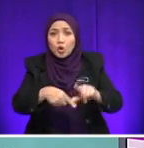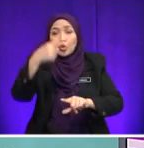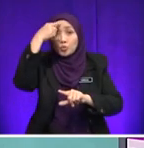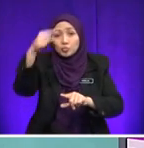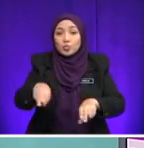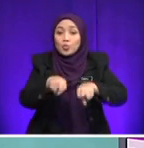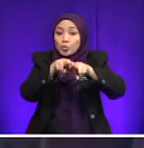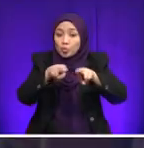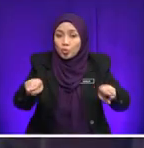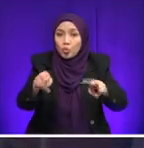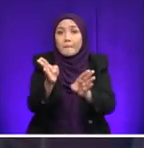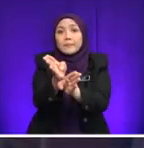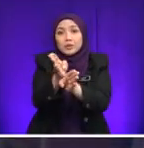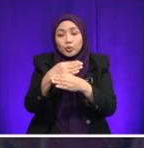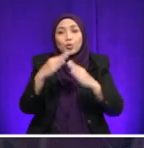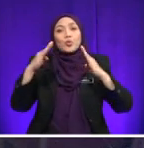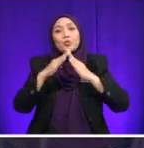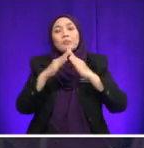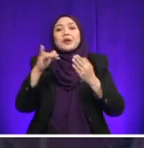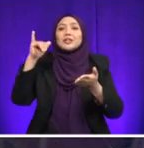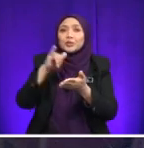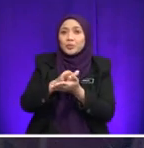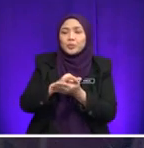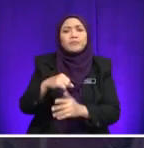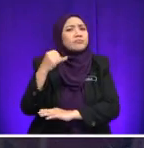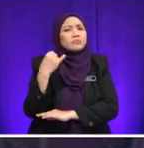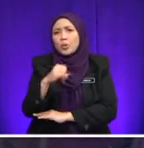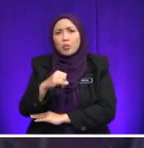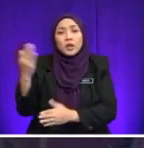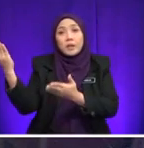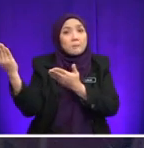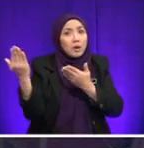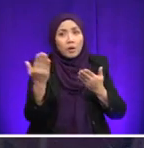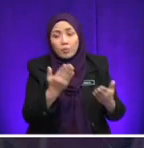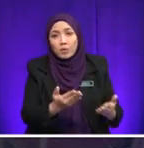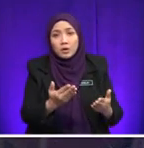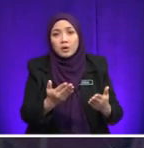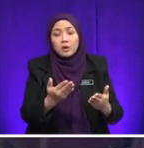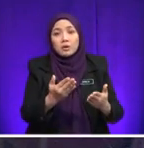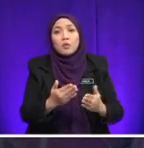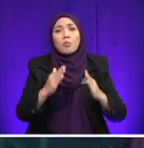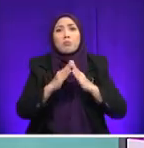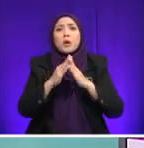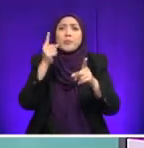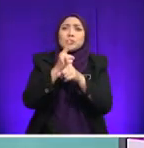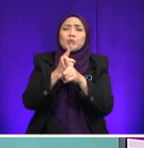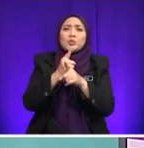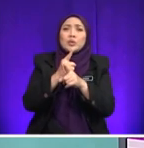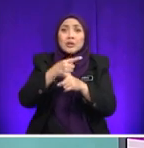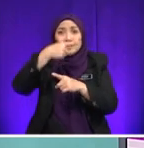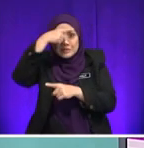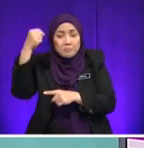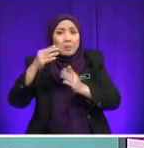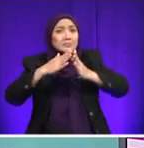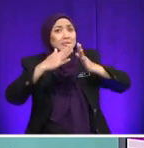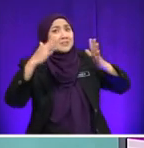tersebut jadi kita tak boleh bawa objek sebenarnya ke studio kita jadi daripada situ kita akan